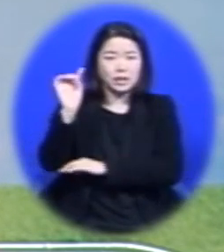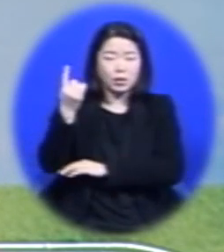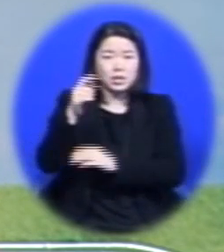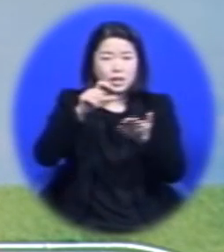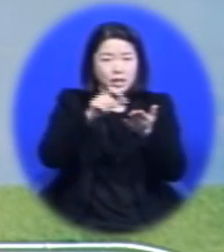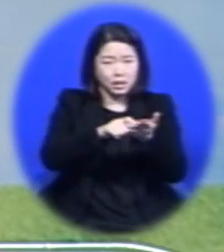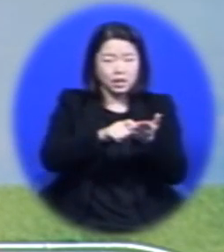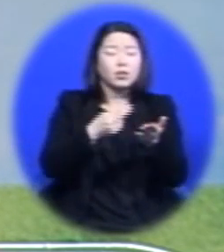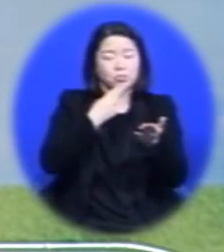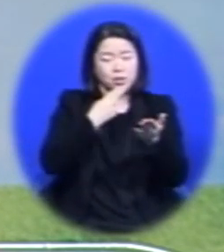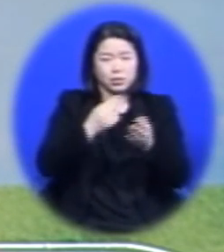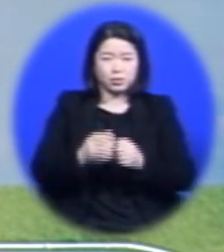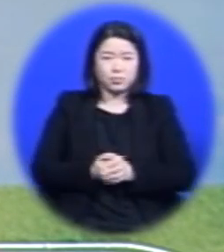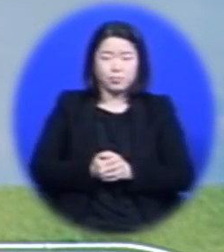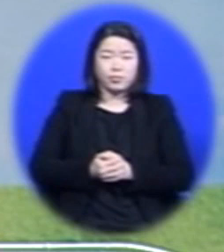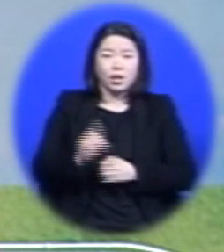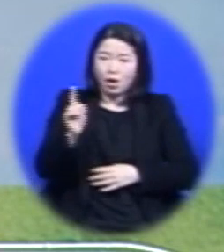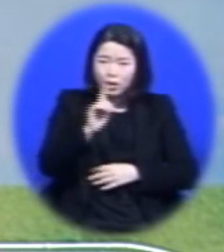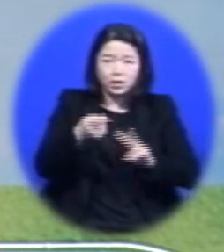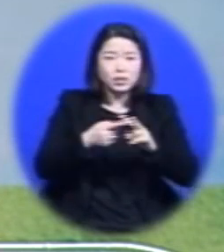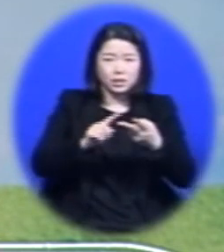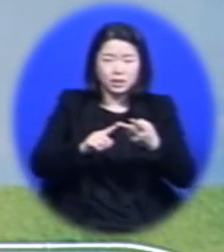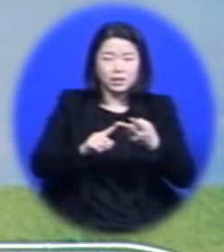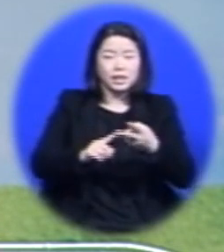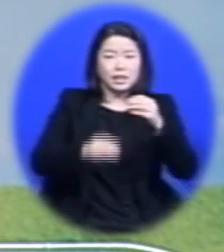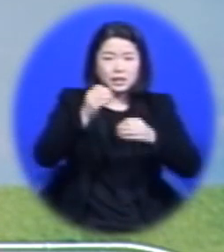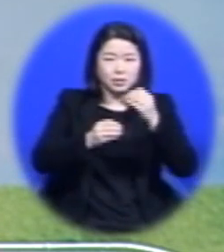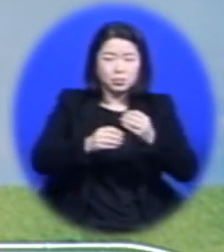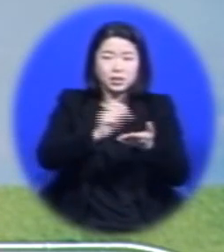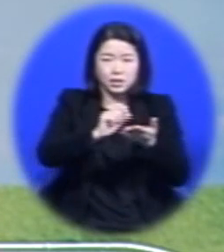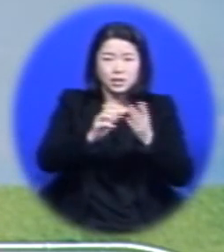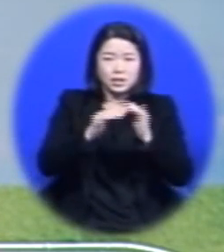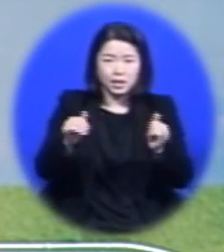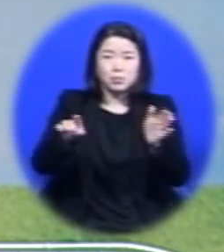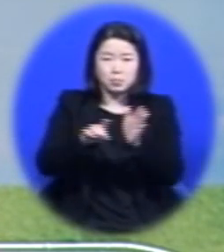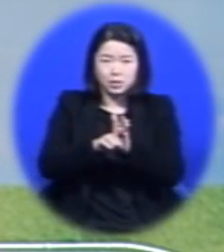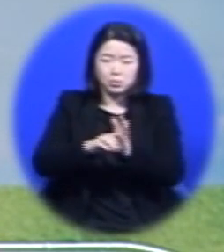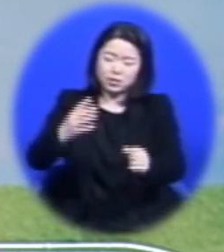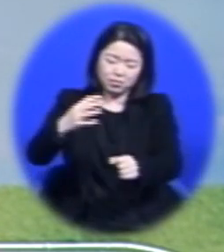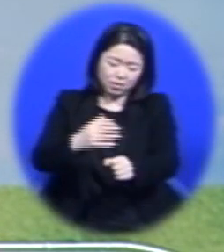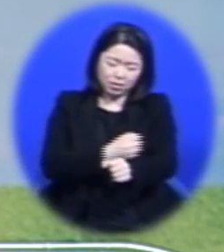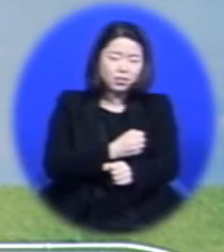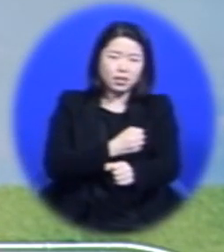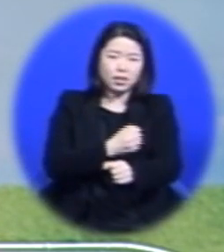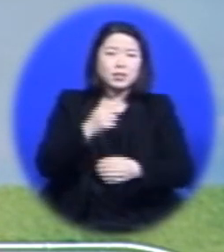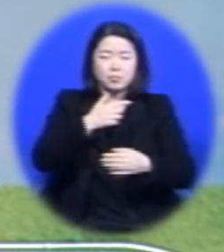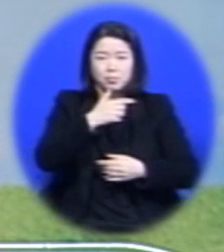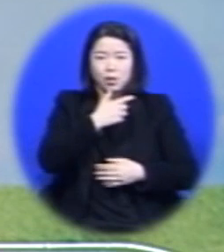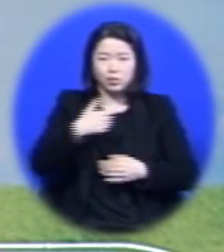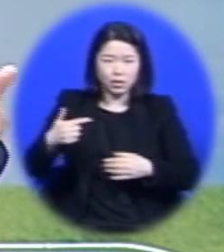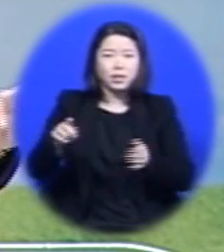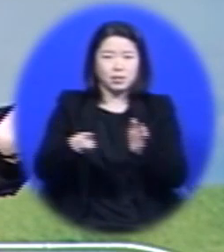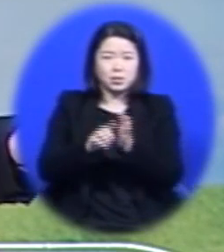않고 있습니다 어떤 어떻든지 간에 시편 기자의 믿음은 대단한 믿음입니다 오늘